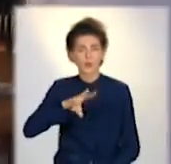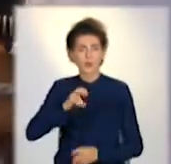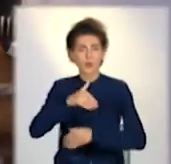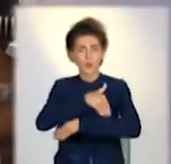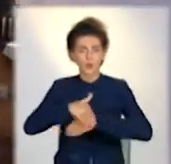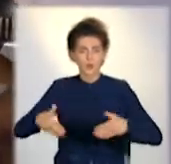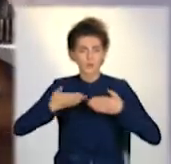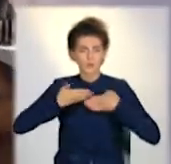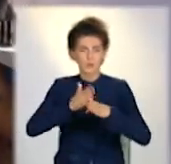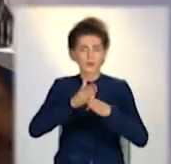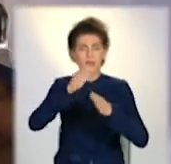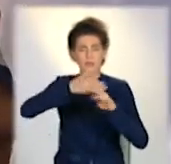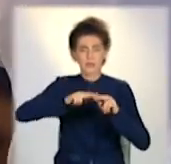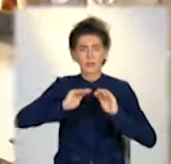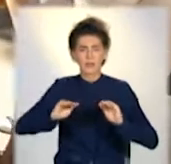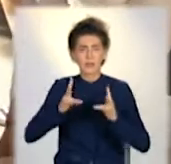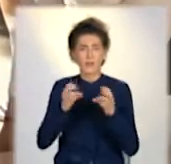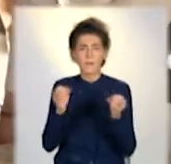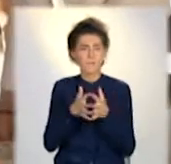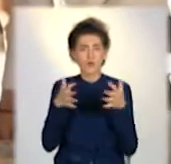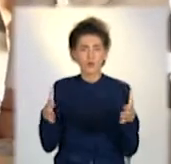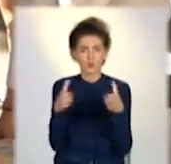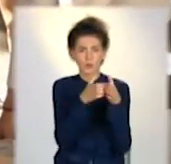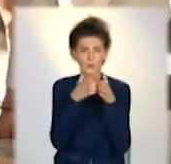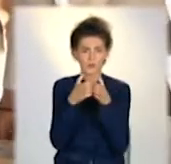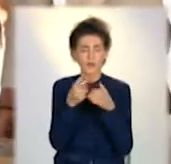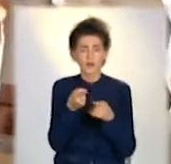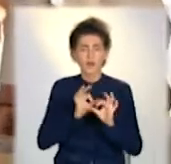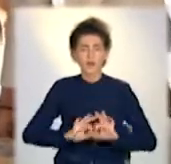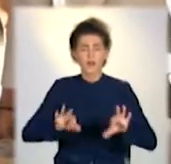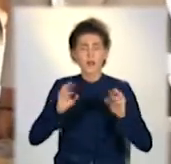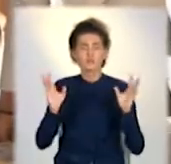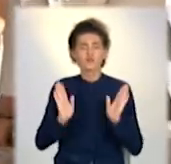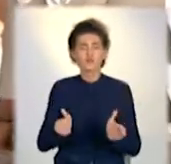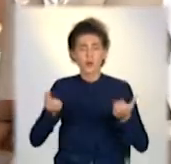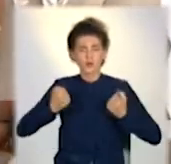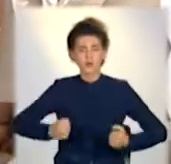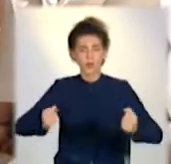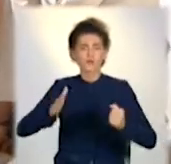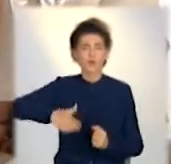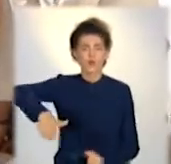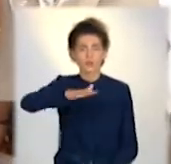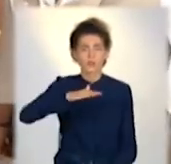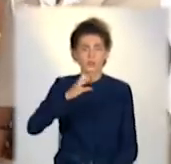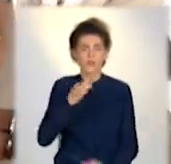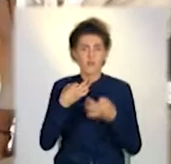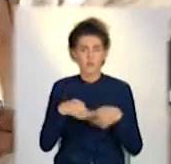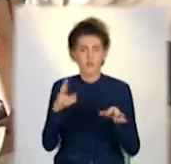Дітей розділили на невеликі групи. Ті качелі з'являться на площі Свободи буквально 26 сентября.